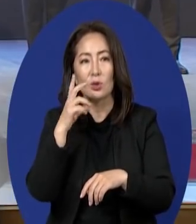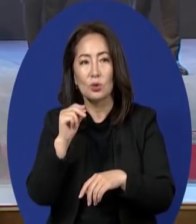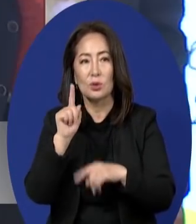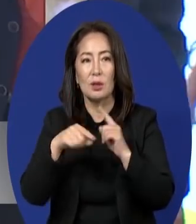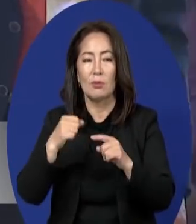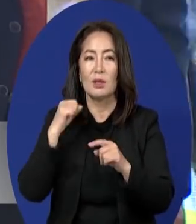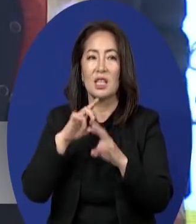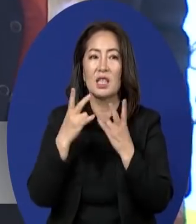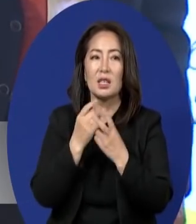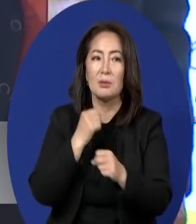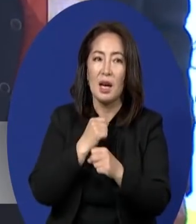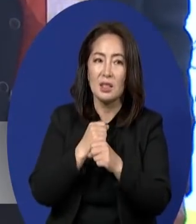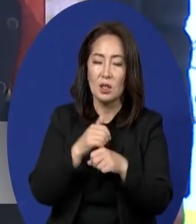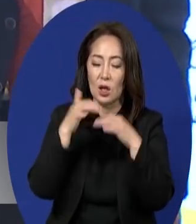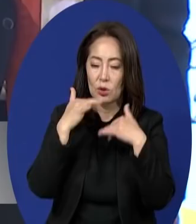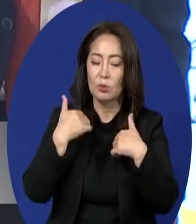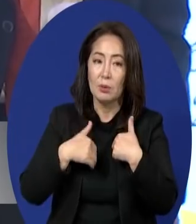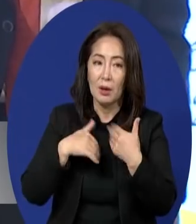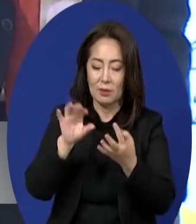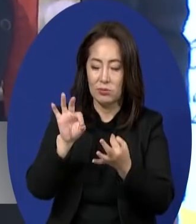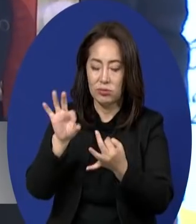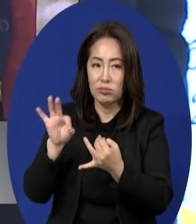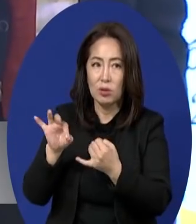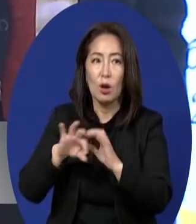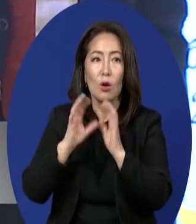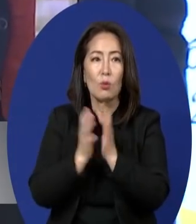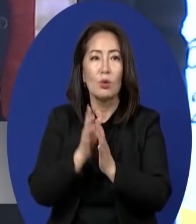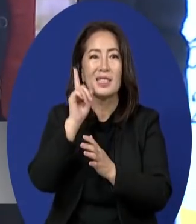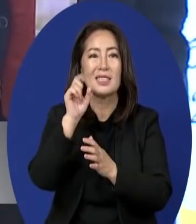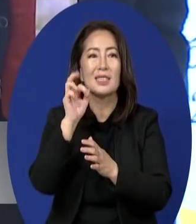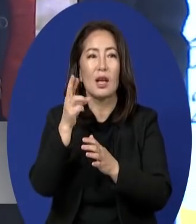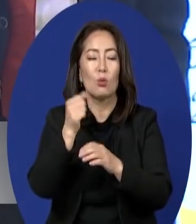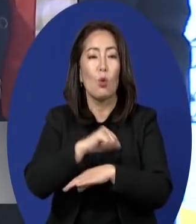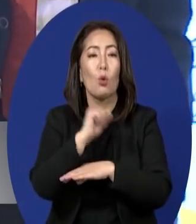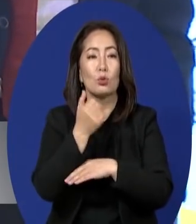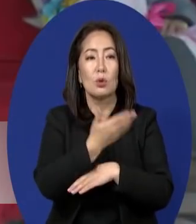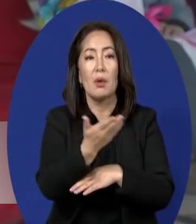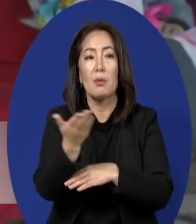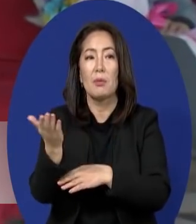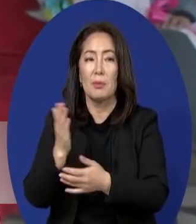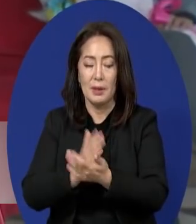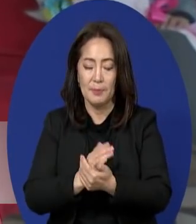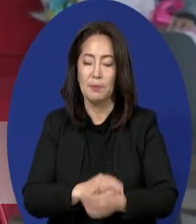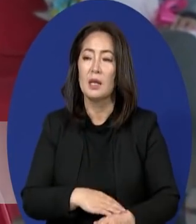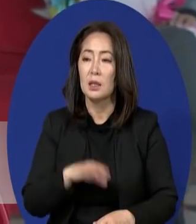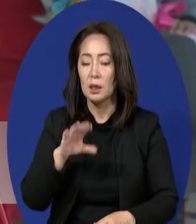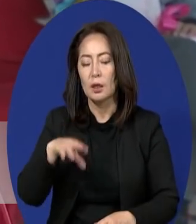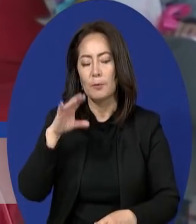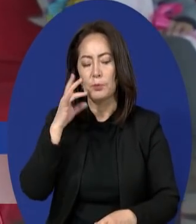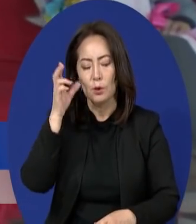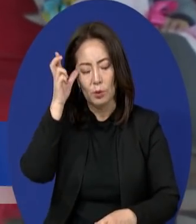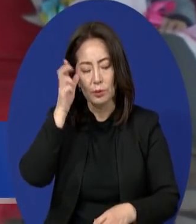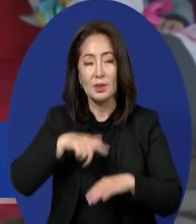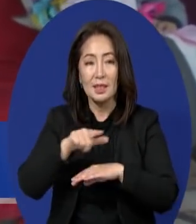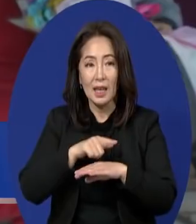нийгмийн ажилтан, зөвлөгч багшаар шалгаруулж, тус бүр 1 сая төгрөгийн урамшуулал олголоо. Нийслэлийн боловсролын газраас зөвлөлт баг